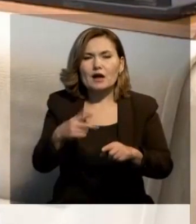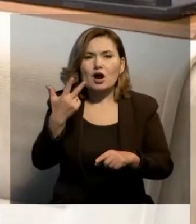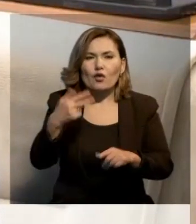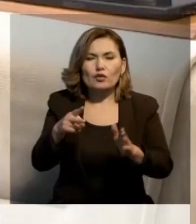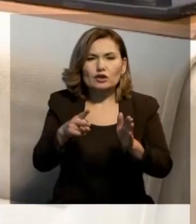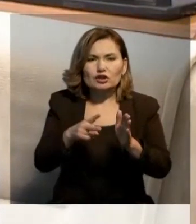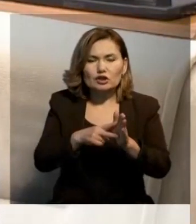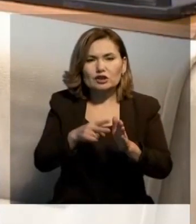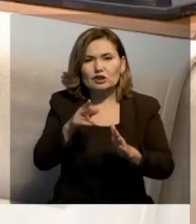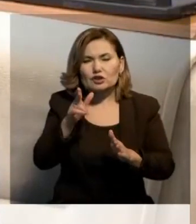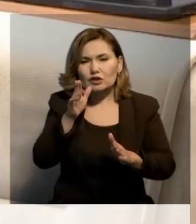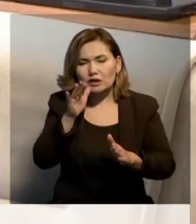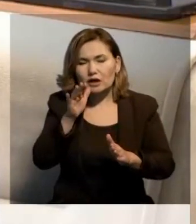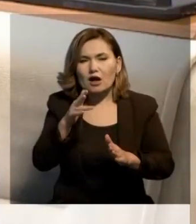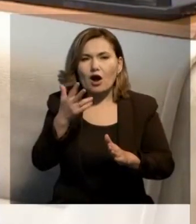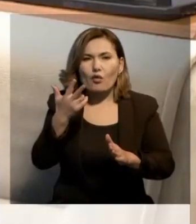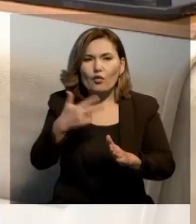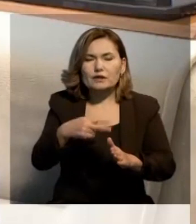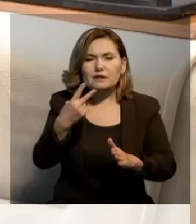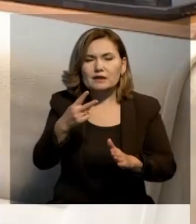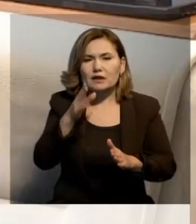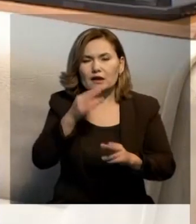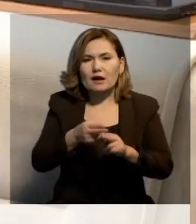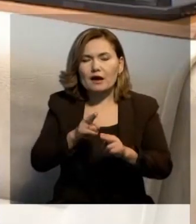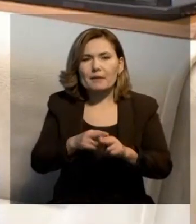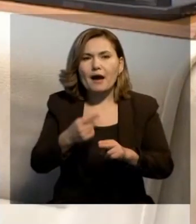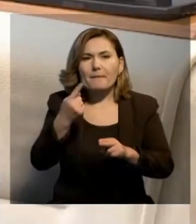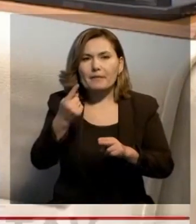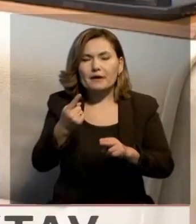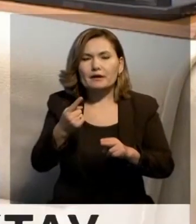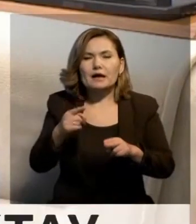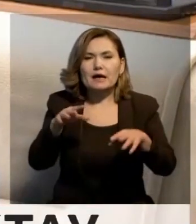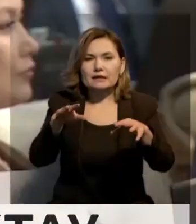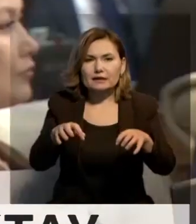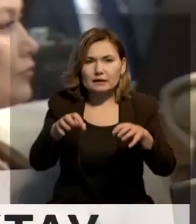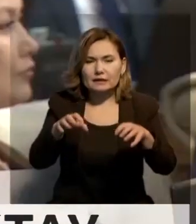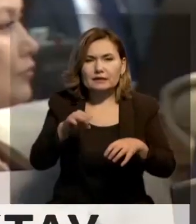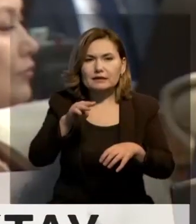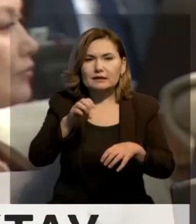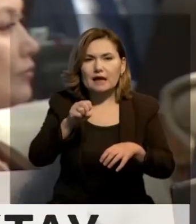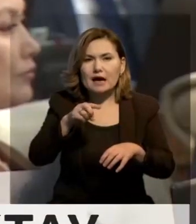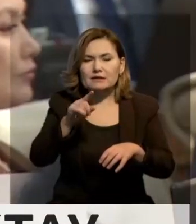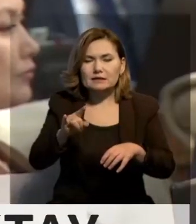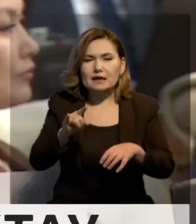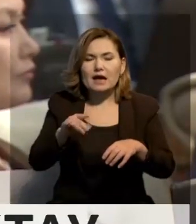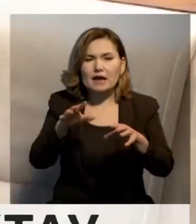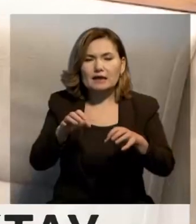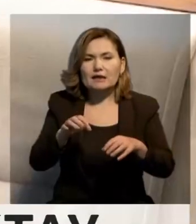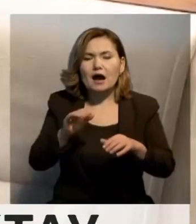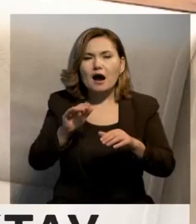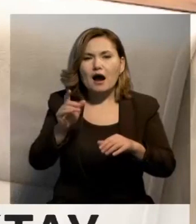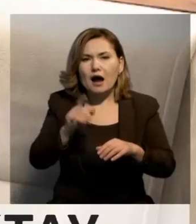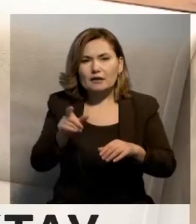37-ші жылдары, 32-ші жылдары бір тазы бір ауылды асыраған оқиғалар аз болмаған. Ауыл шаруашылығында,